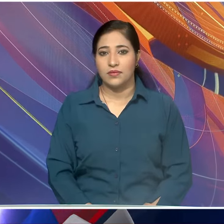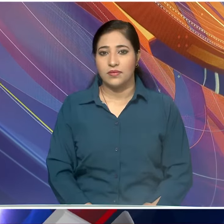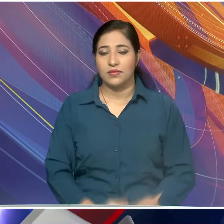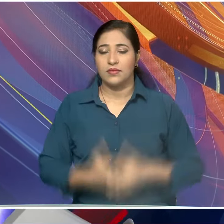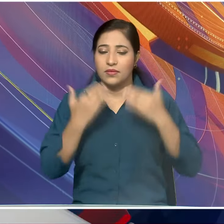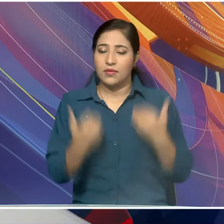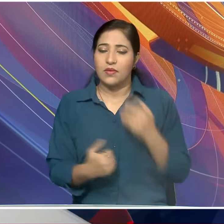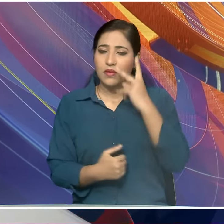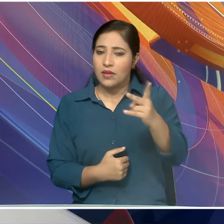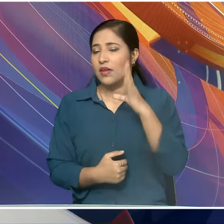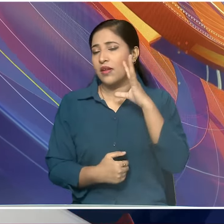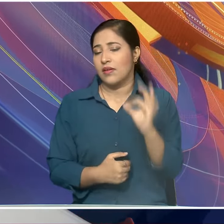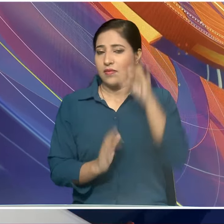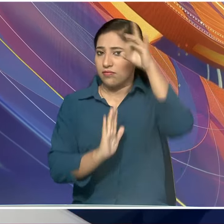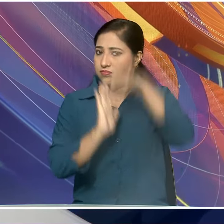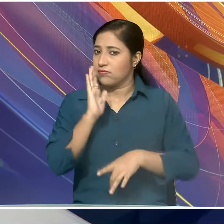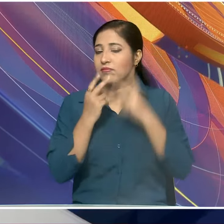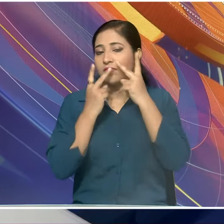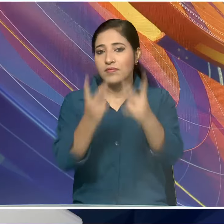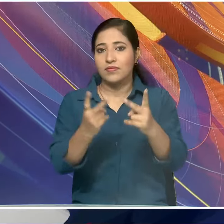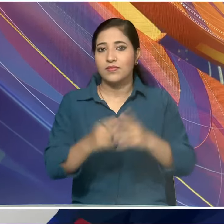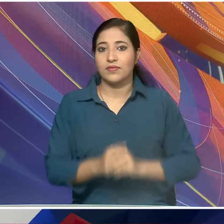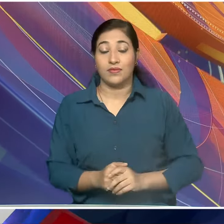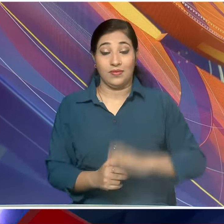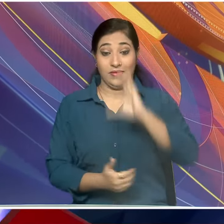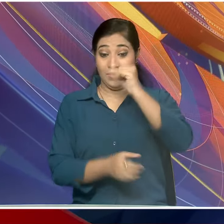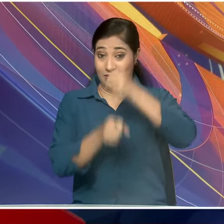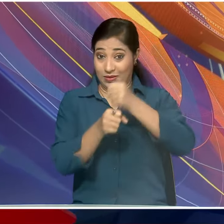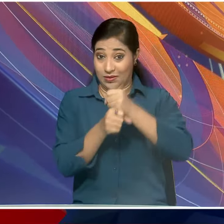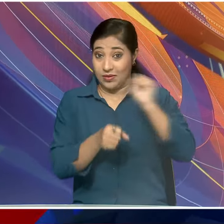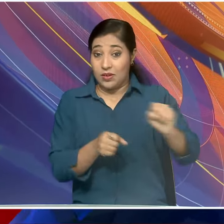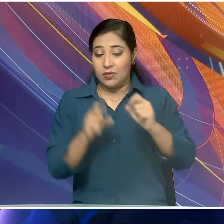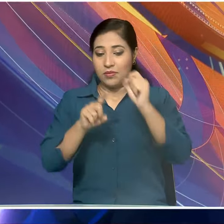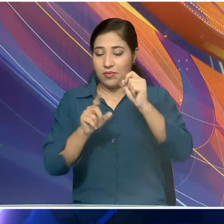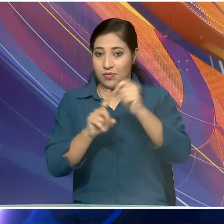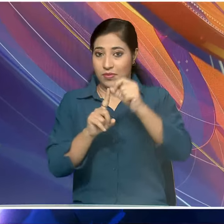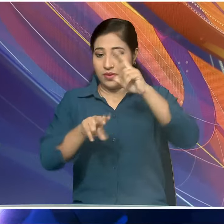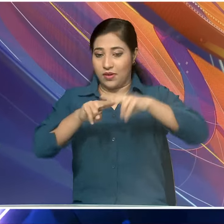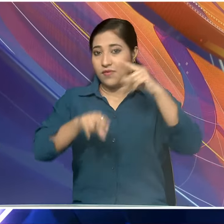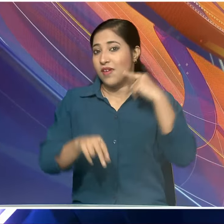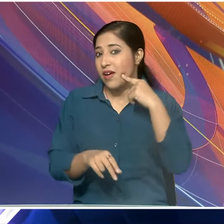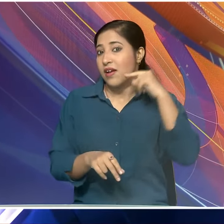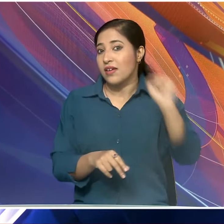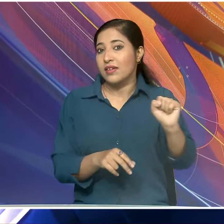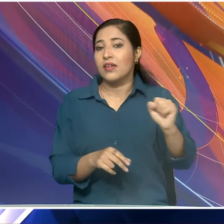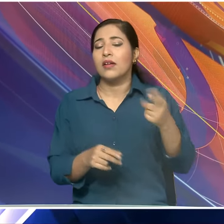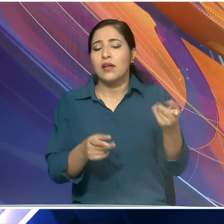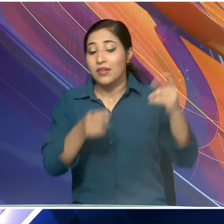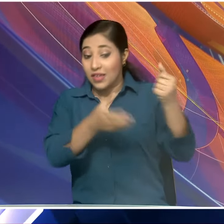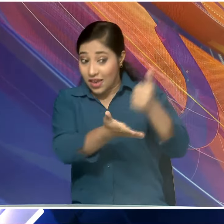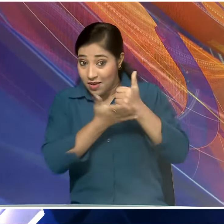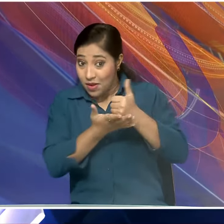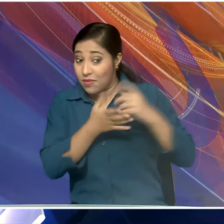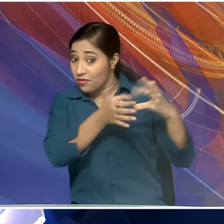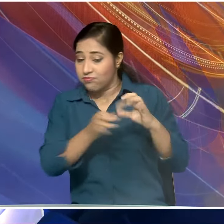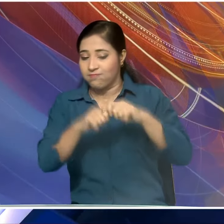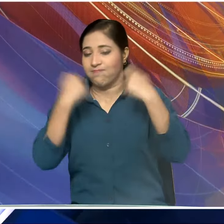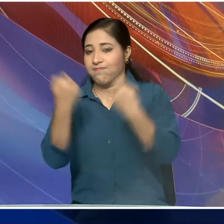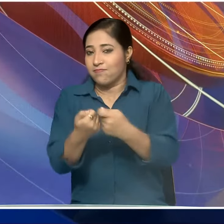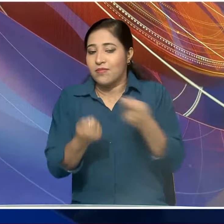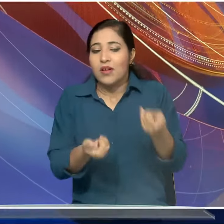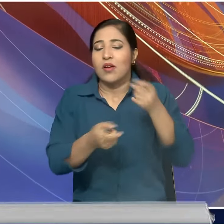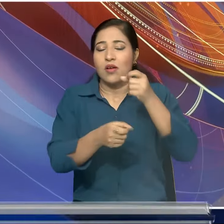आइए अब जान लेते हैं सभी खबरों को विस्तार के साथ। केंद्र सरकार ने PFI यानी कि पॉपुलर फ्रंट ऑफ इंडिया और उसके सहयोगी संगठनों को